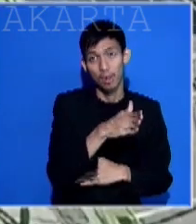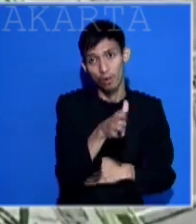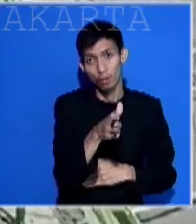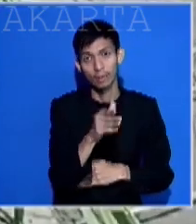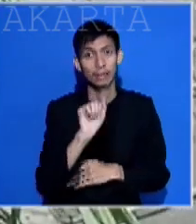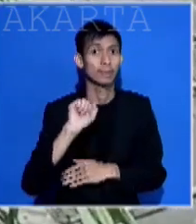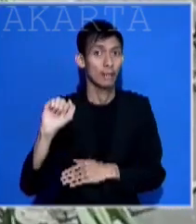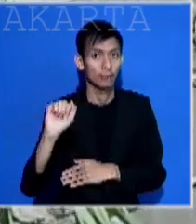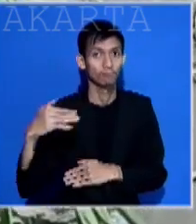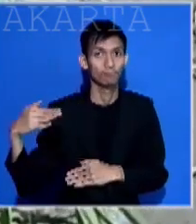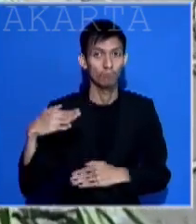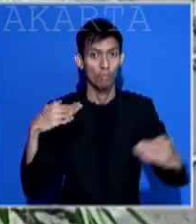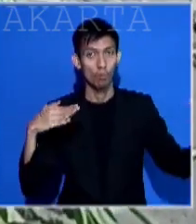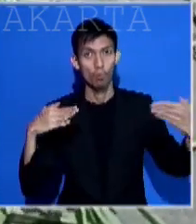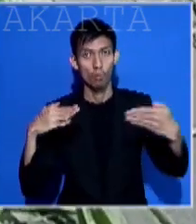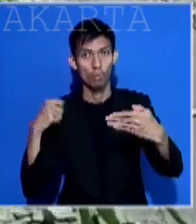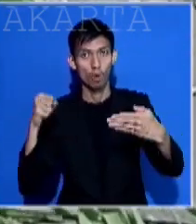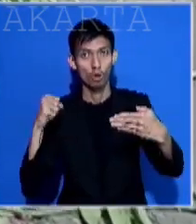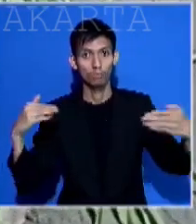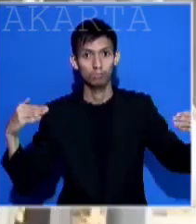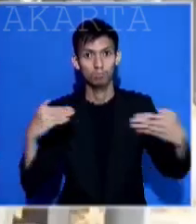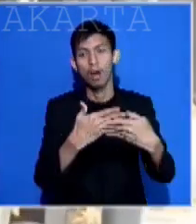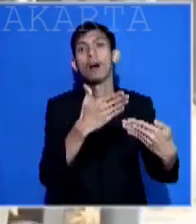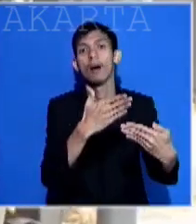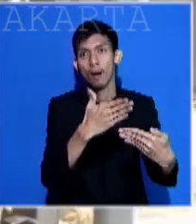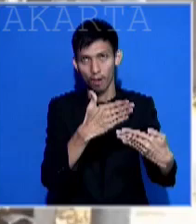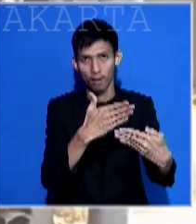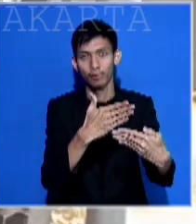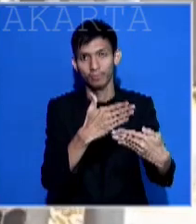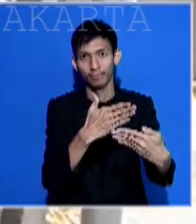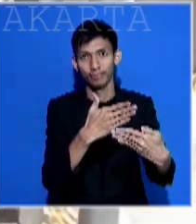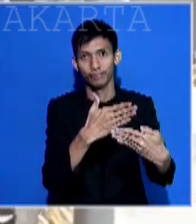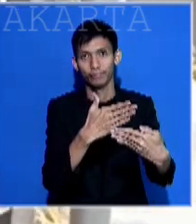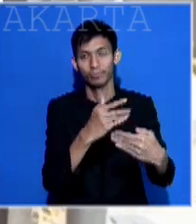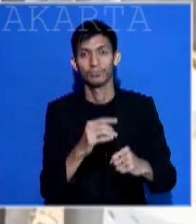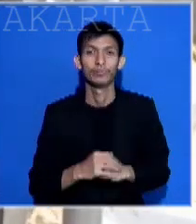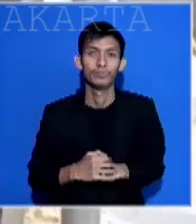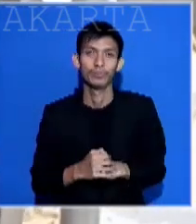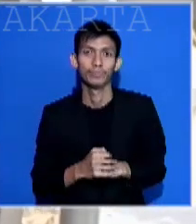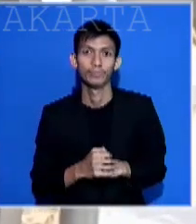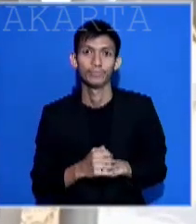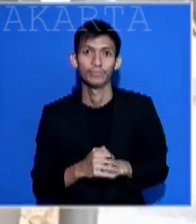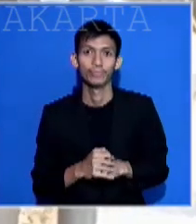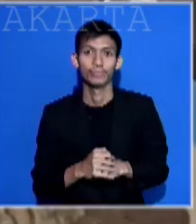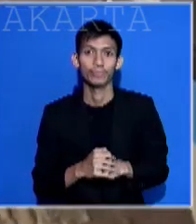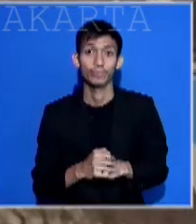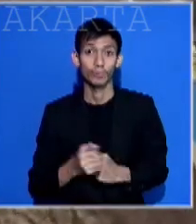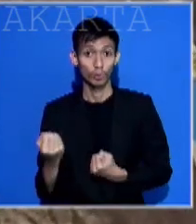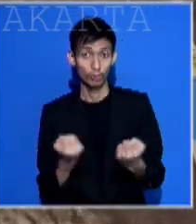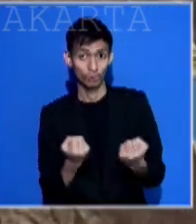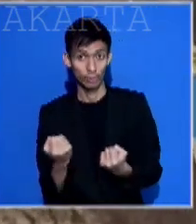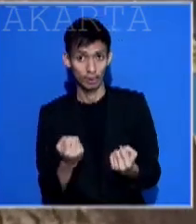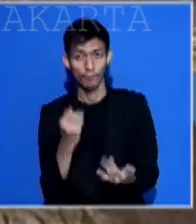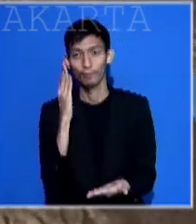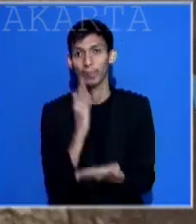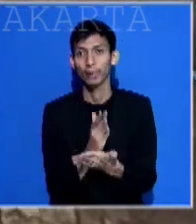jalan, lalu menabrak kedua motor yang melaju dari arah berlawanan atau arah timur ke barat. Mobil pickup baru terhenti